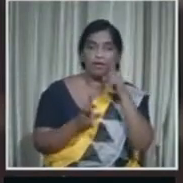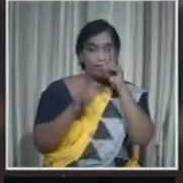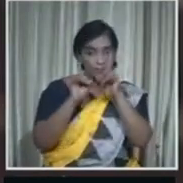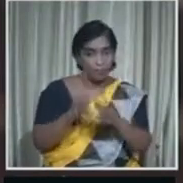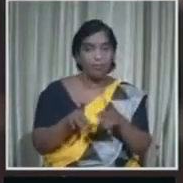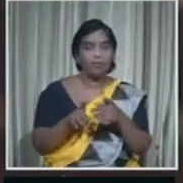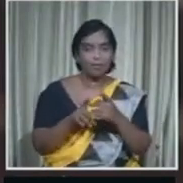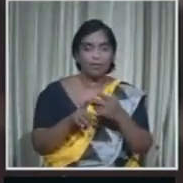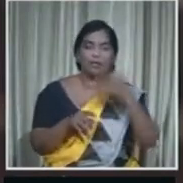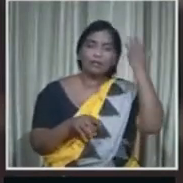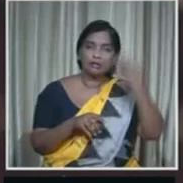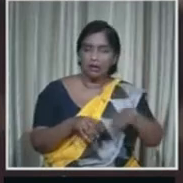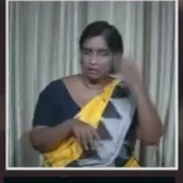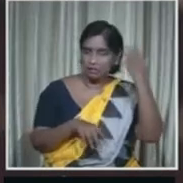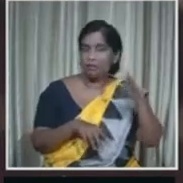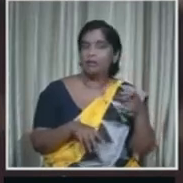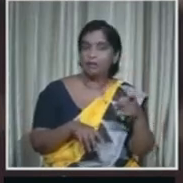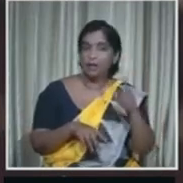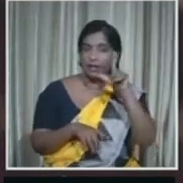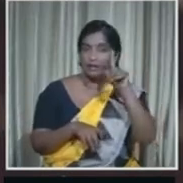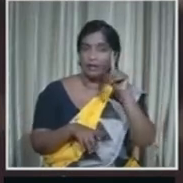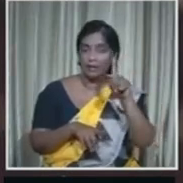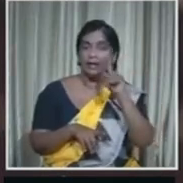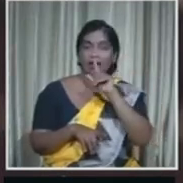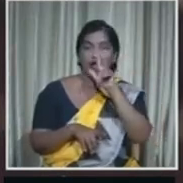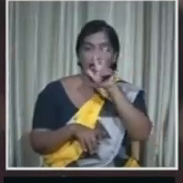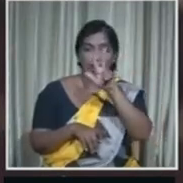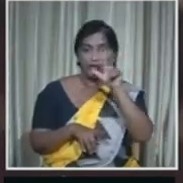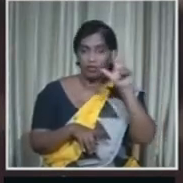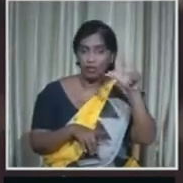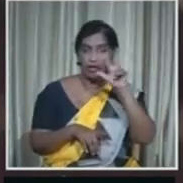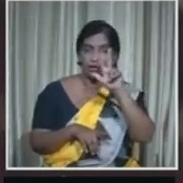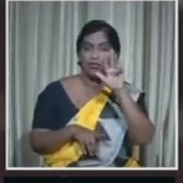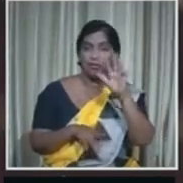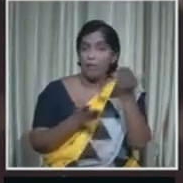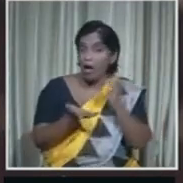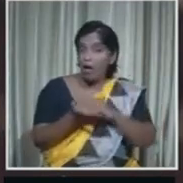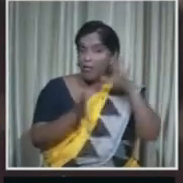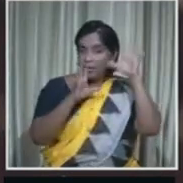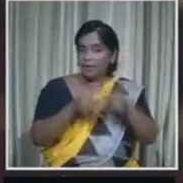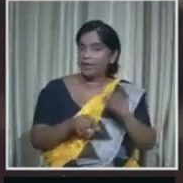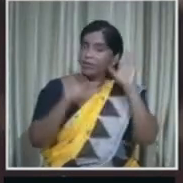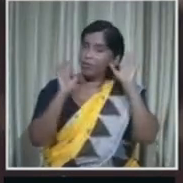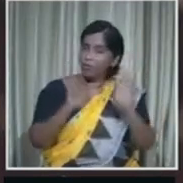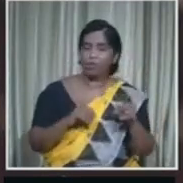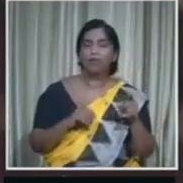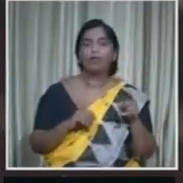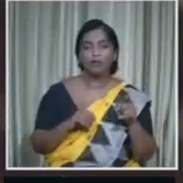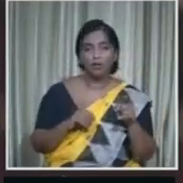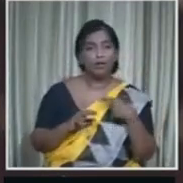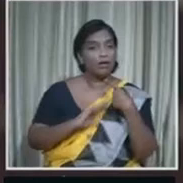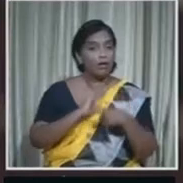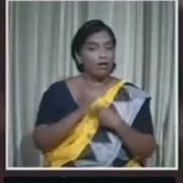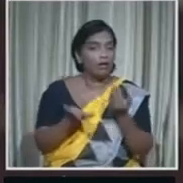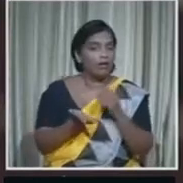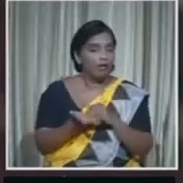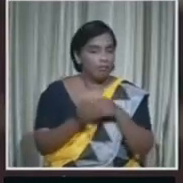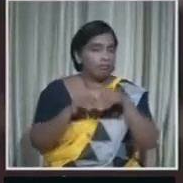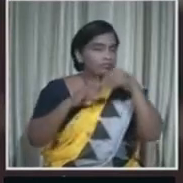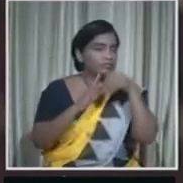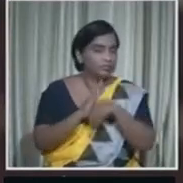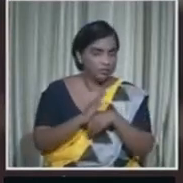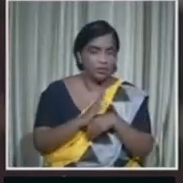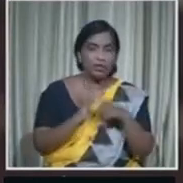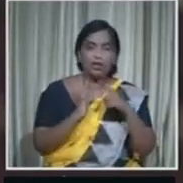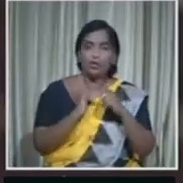ගියා කනද්දට. 71 88 89. ඒක ආපහු ගේන්න එපා. මේ රට ආපස්සට ගියනිච්ච කියලා